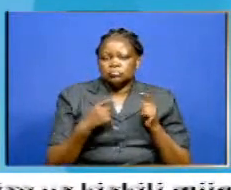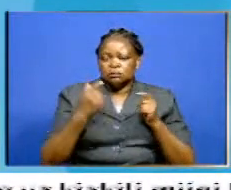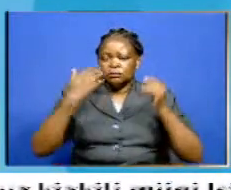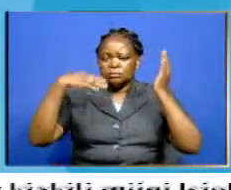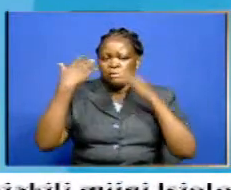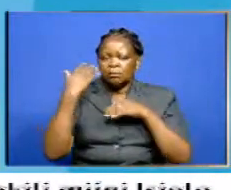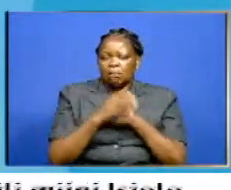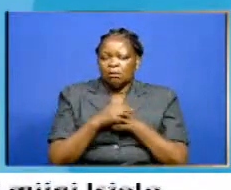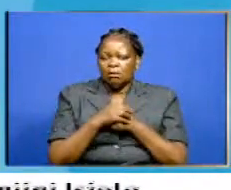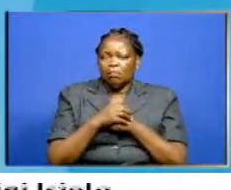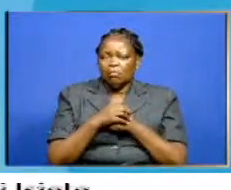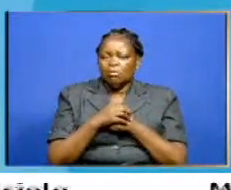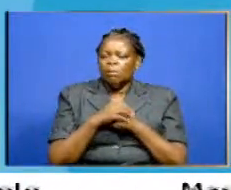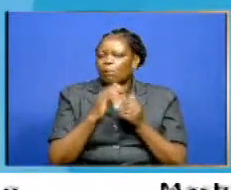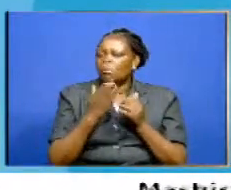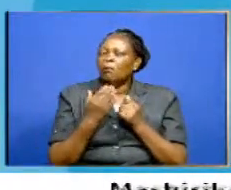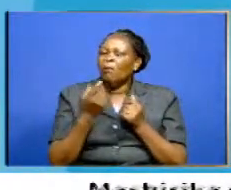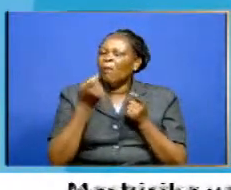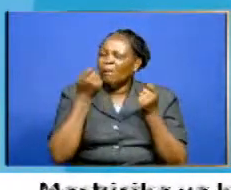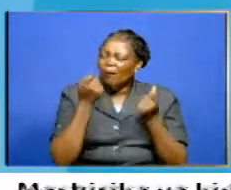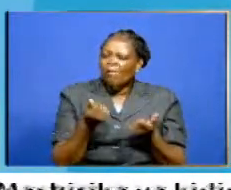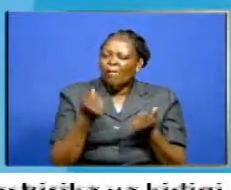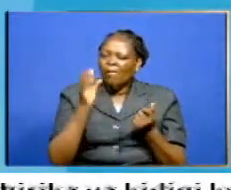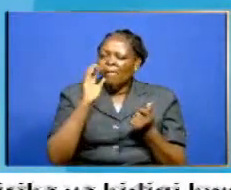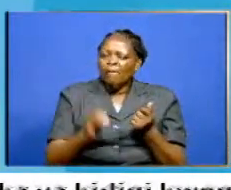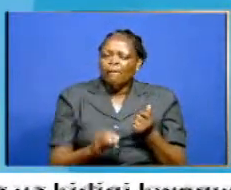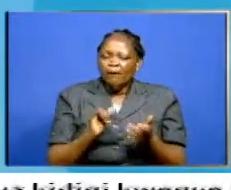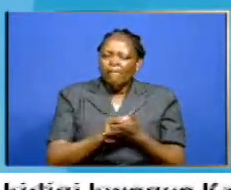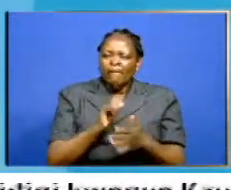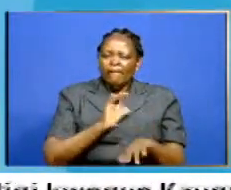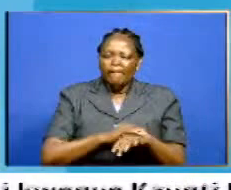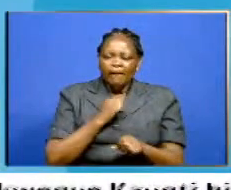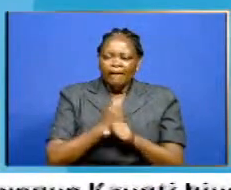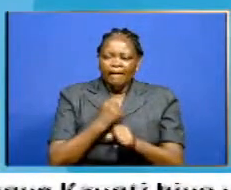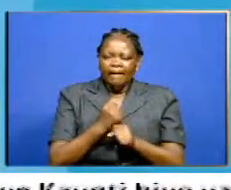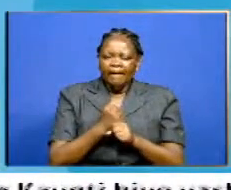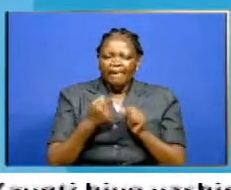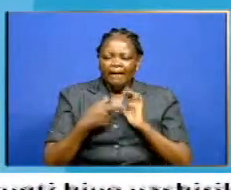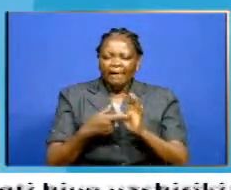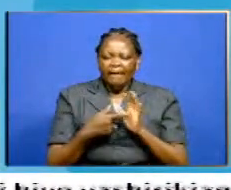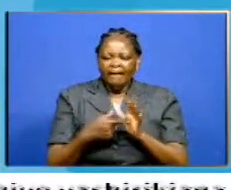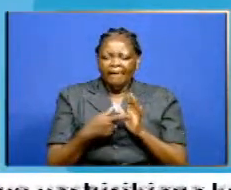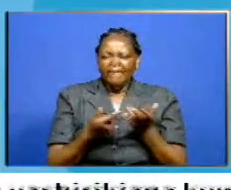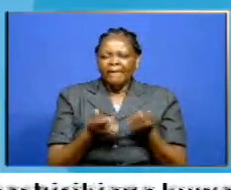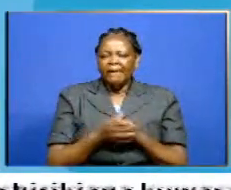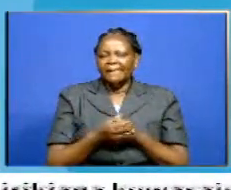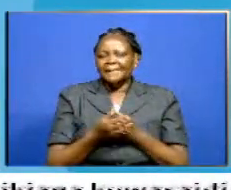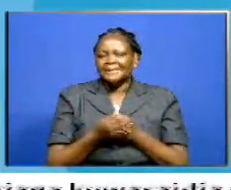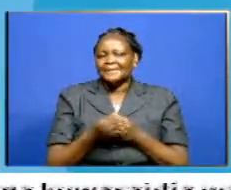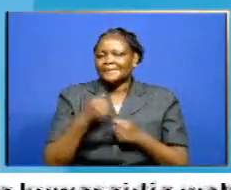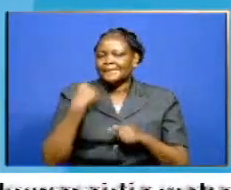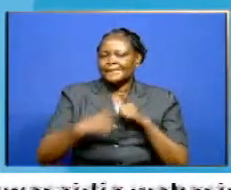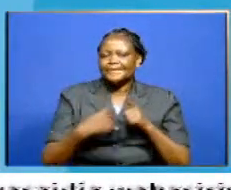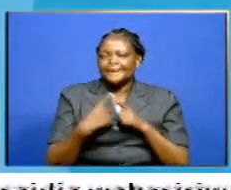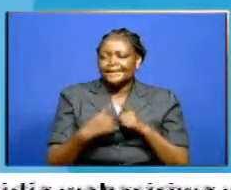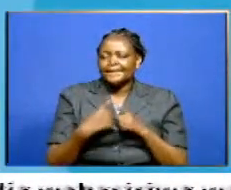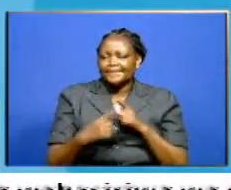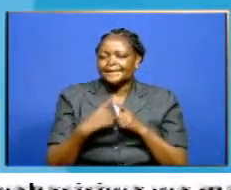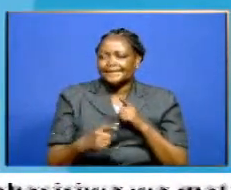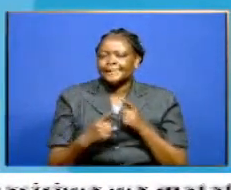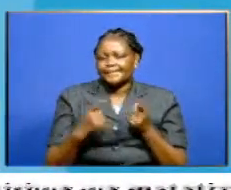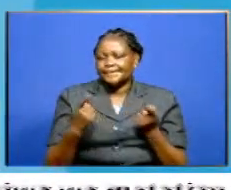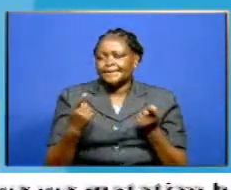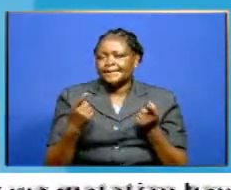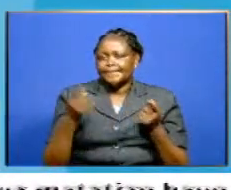kikuu ni asilimia ndogo sana ambao wanapata kazi. Ukiangalia kwa mfano tuseme katika kila mwaka wale wanafunzi